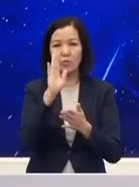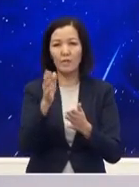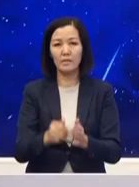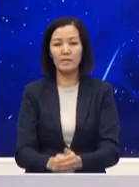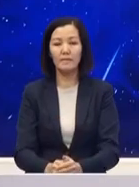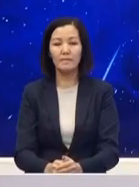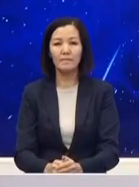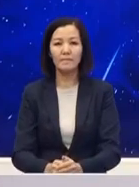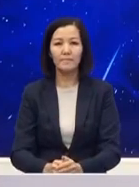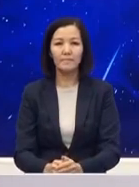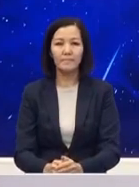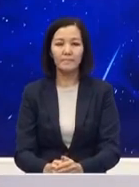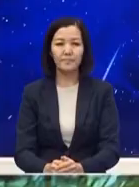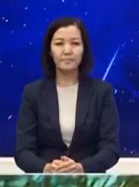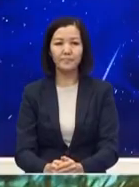көре аласыздар.